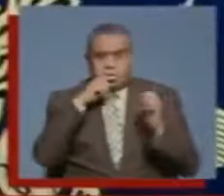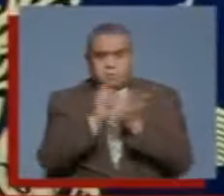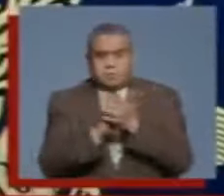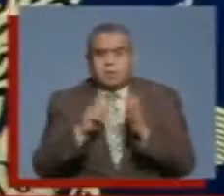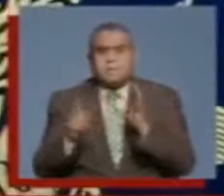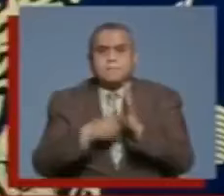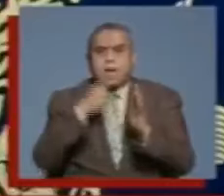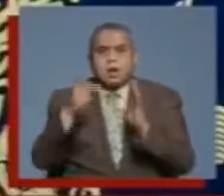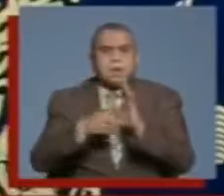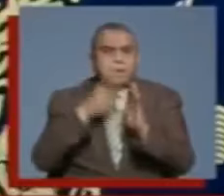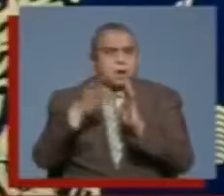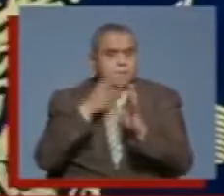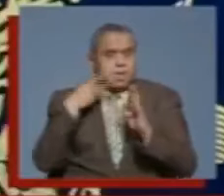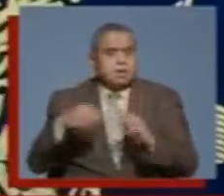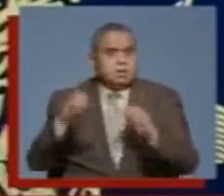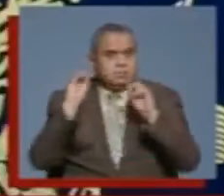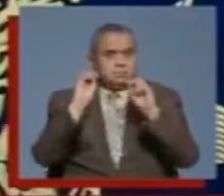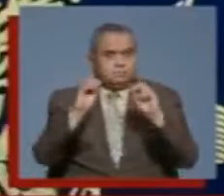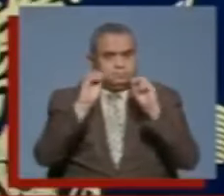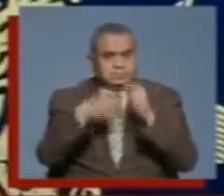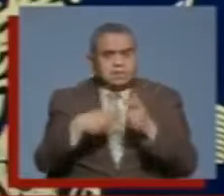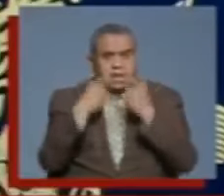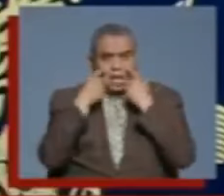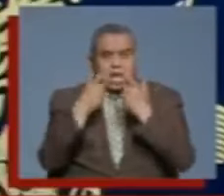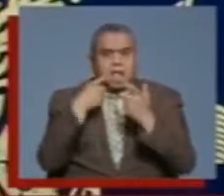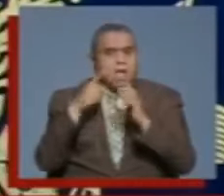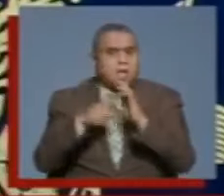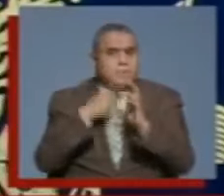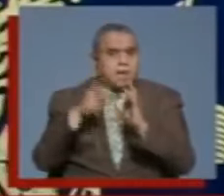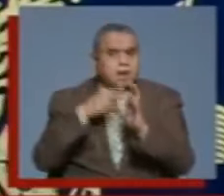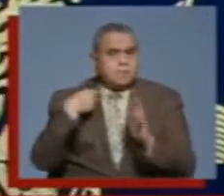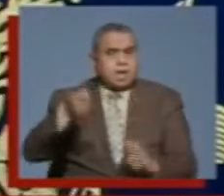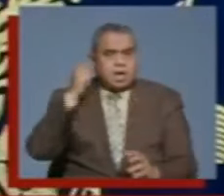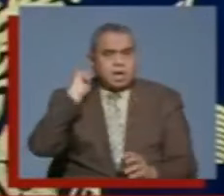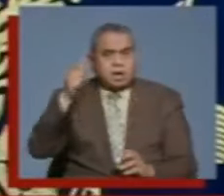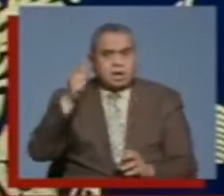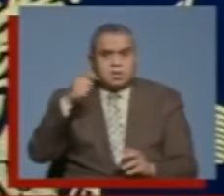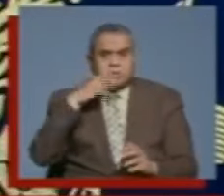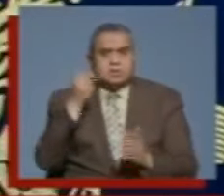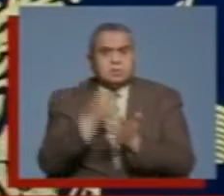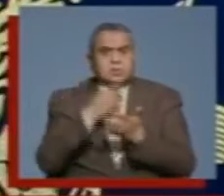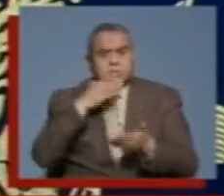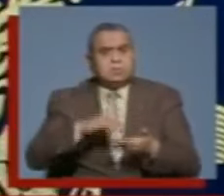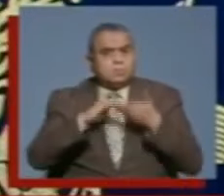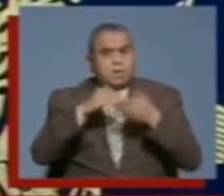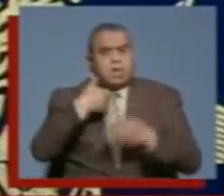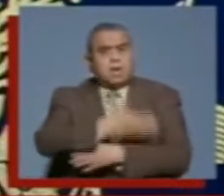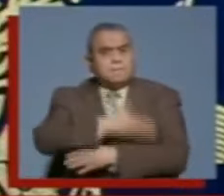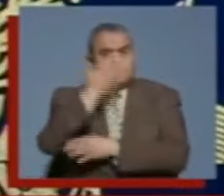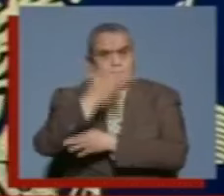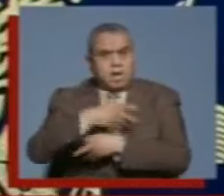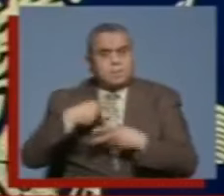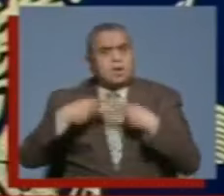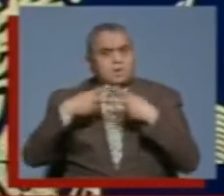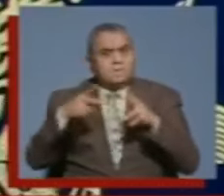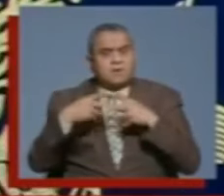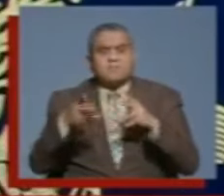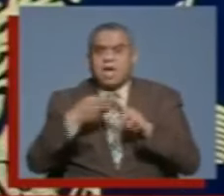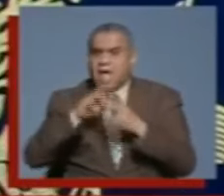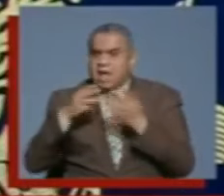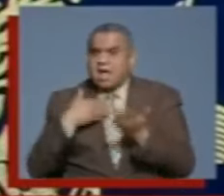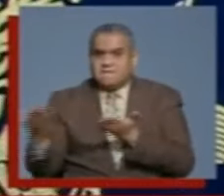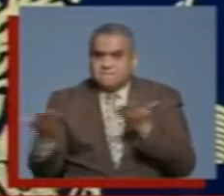خالص. واحنا حرصنا وكنا دايما بنقول ان معبر رفح مفتوح ومستعدين اي حجم من المساعدات يدخل